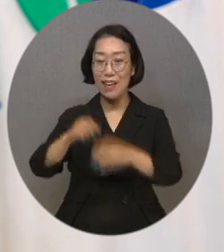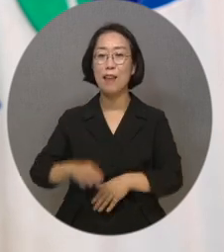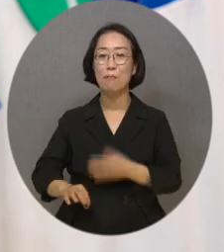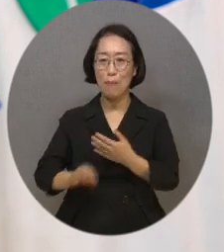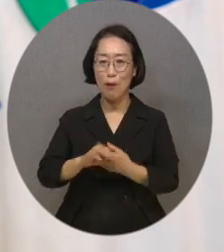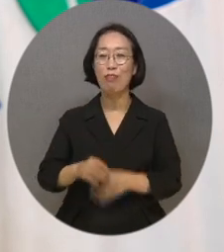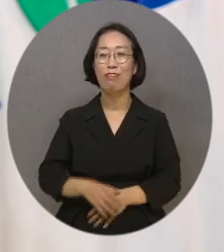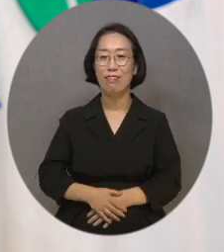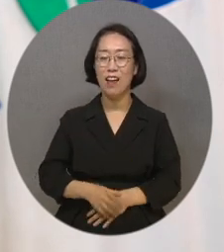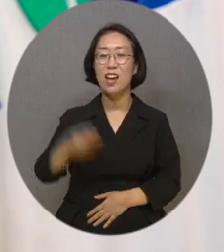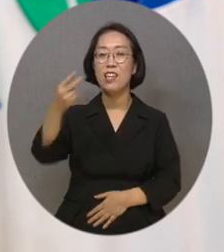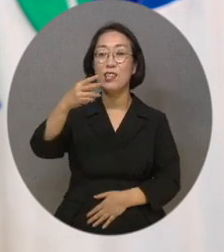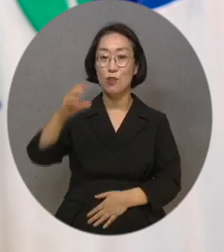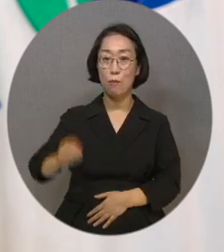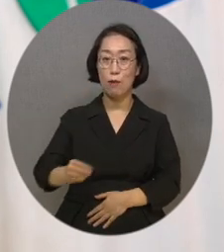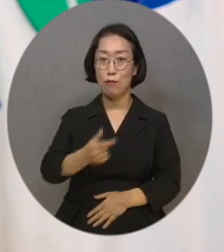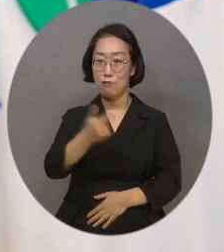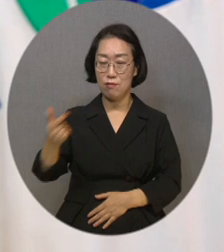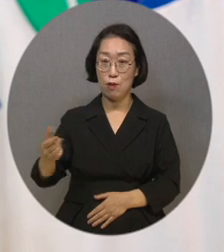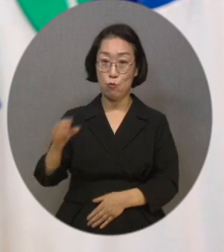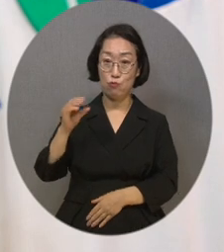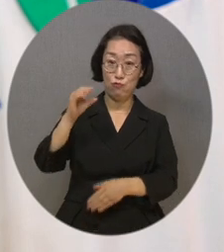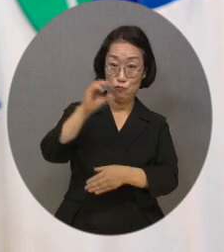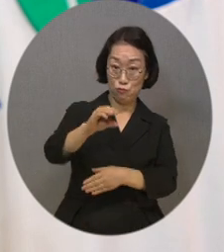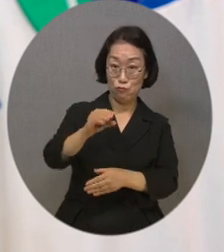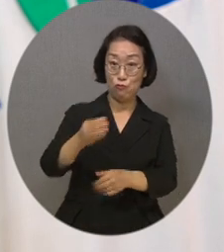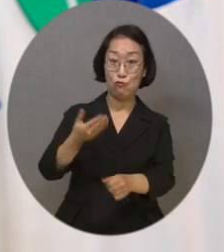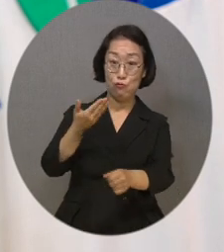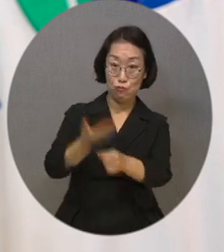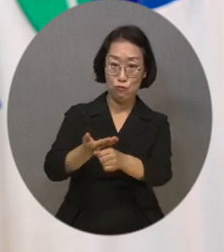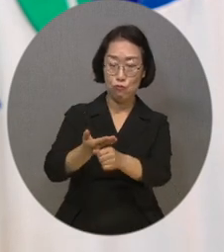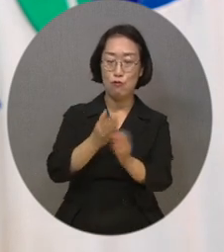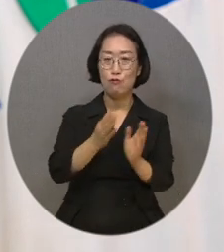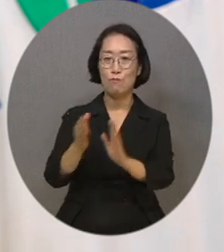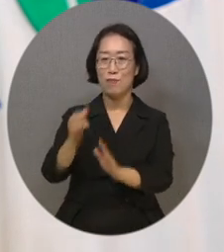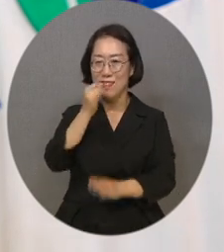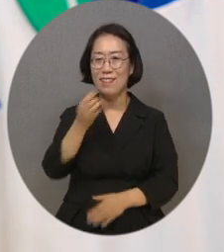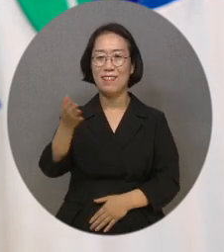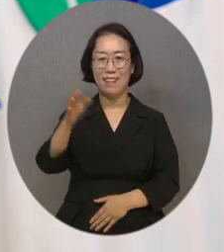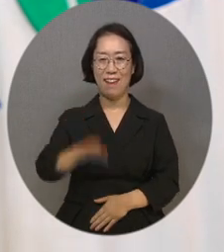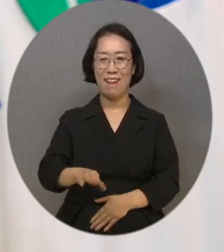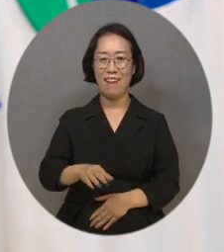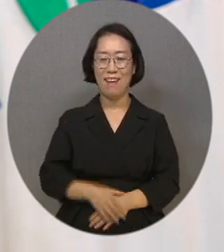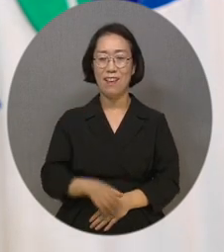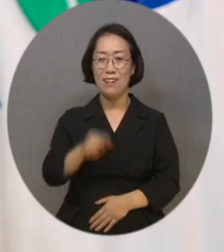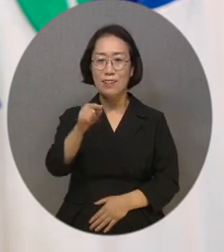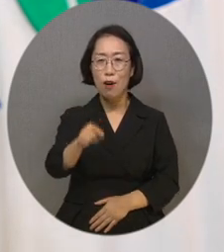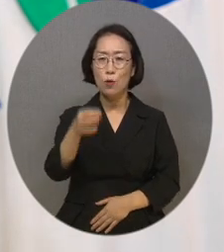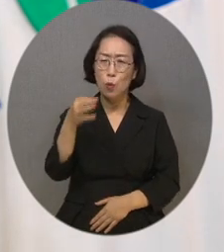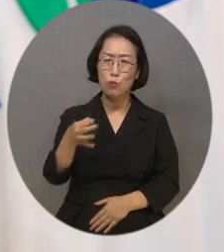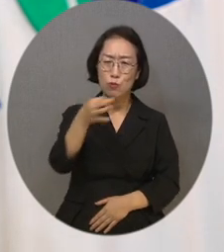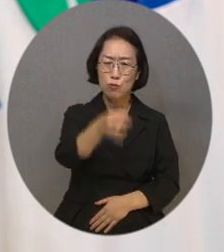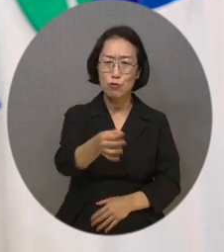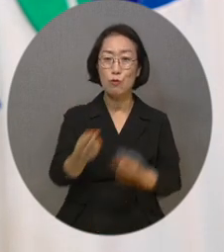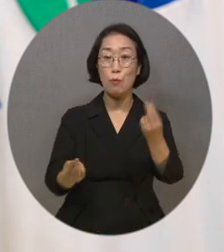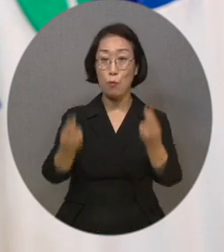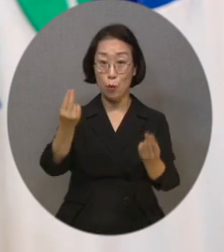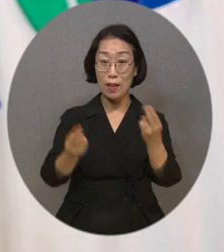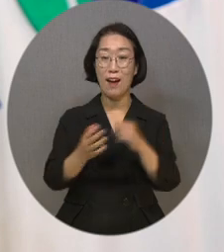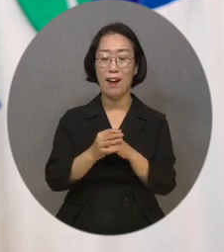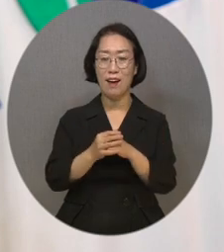여러 가지 금전적 인센티브를 준비는 해놓고 시행을 하고 있습니다만 그거보다도 더